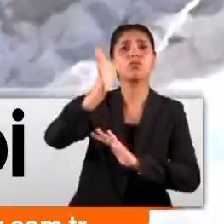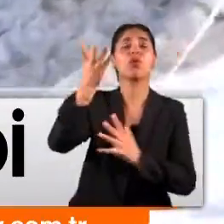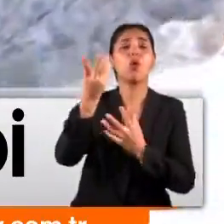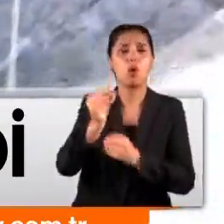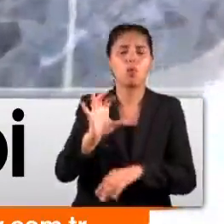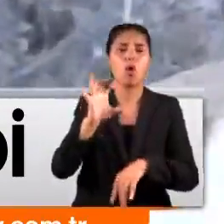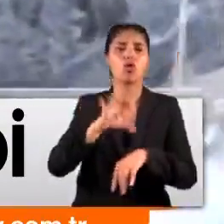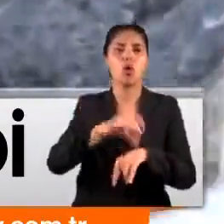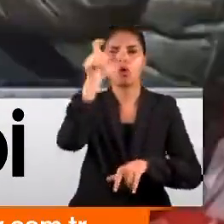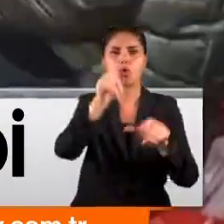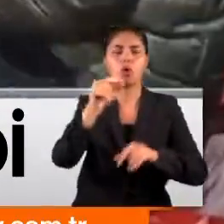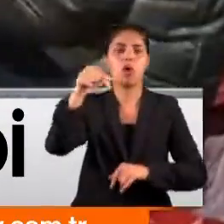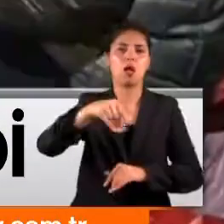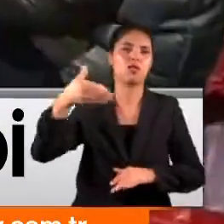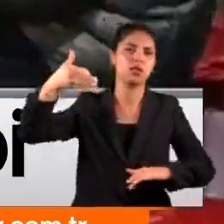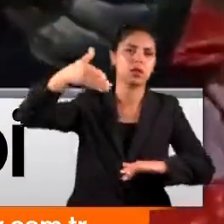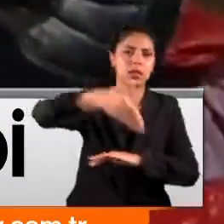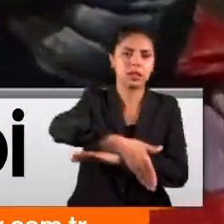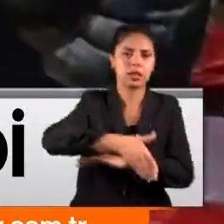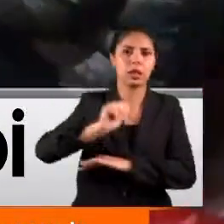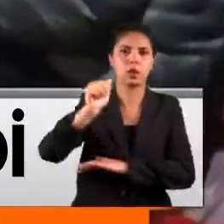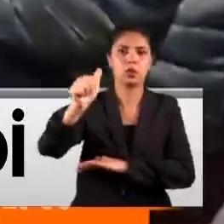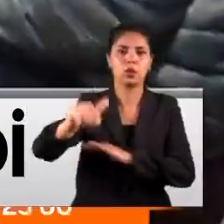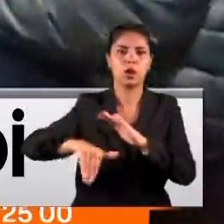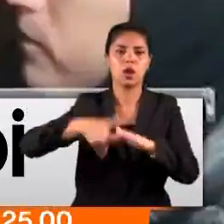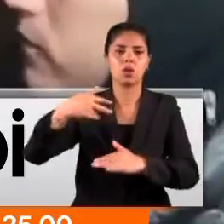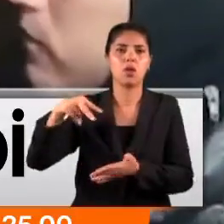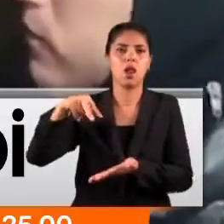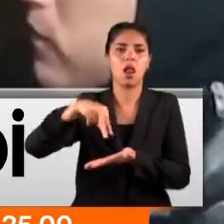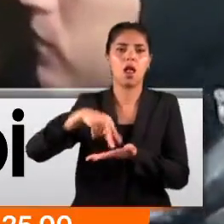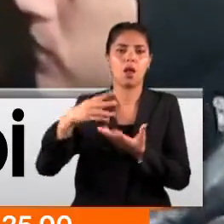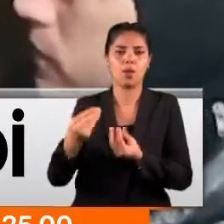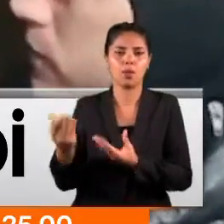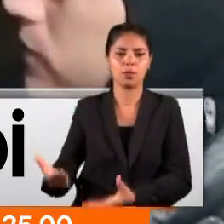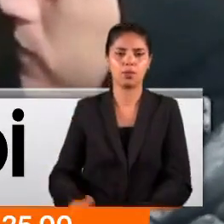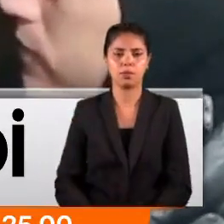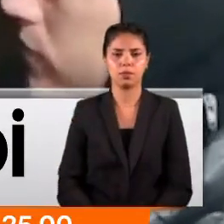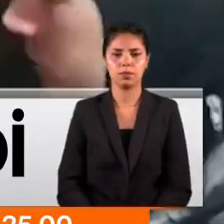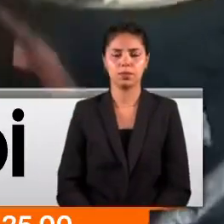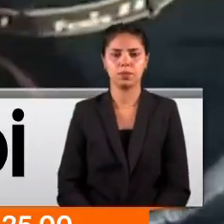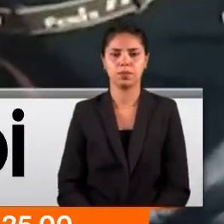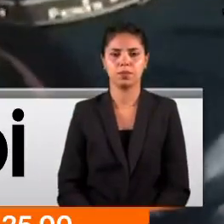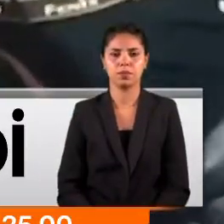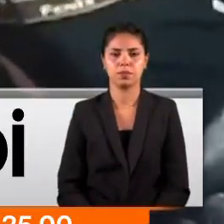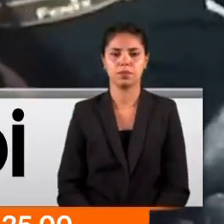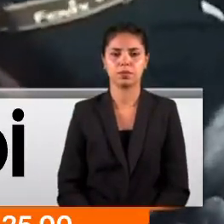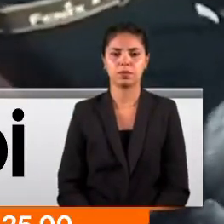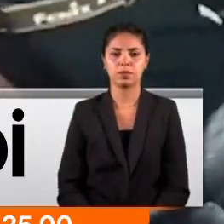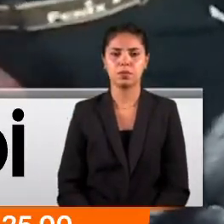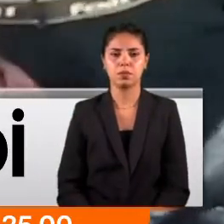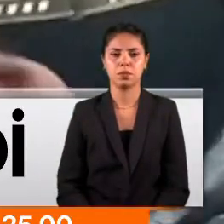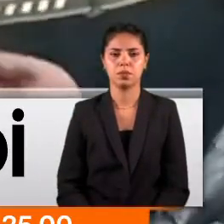indi. İlk müdahalesinin ardından da günler sonra ayağa kalktı. Gördüğünüz gibi ayaktayım. Bilincim